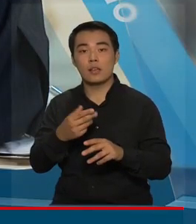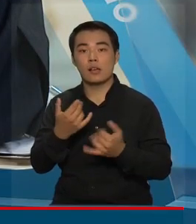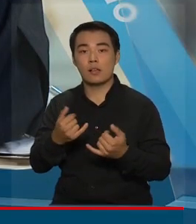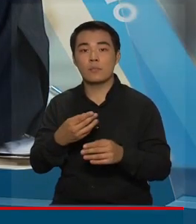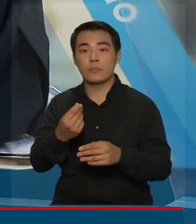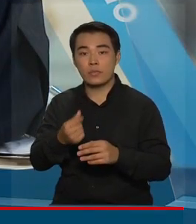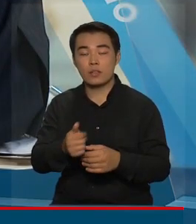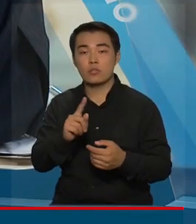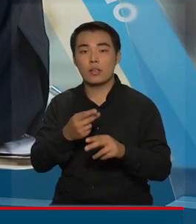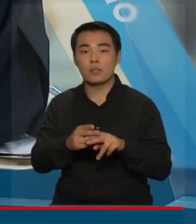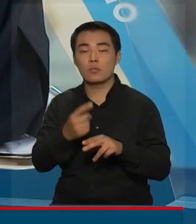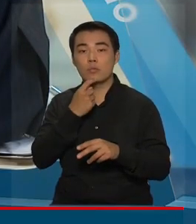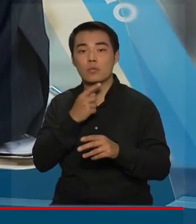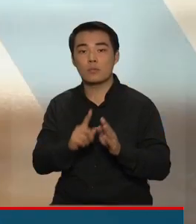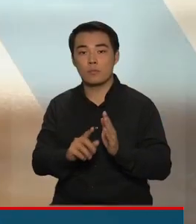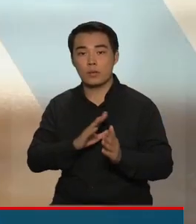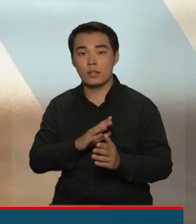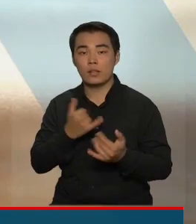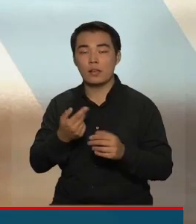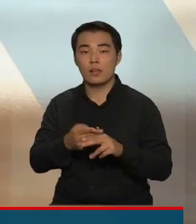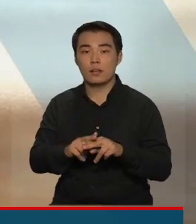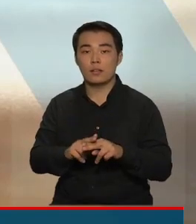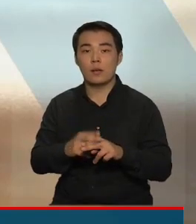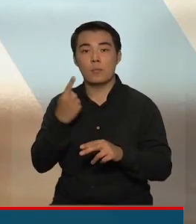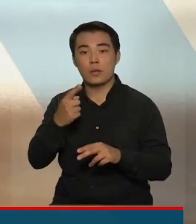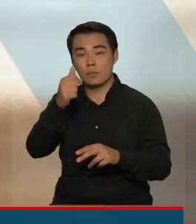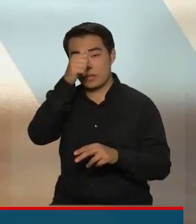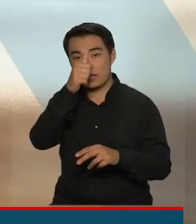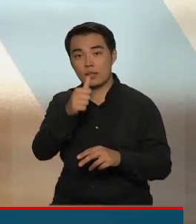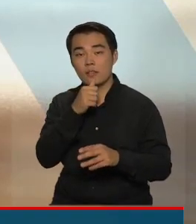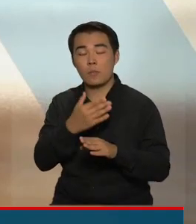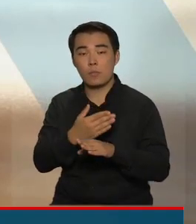дегенше қиыншылықтар туындады. Соған байланысты бір ай кешіктіру